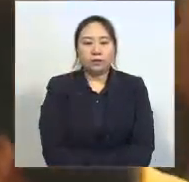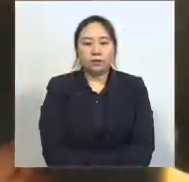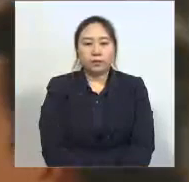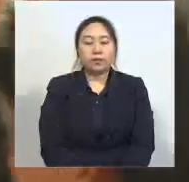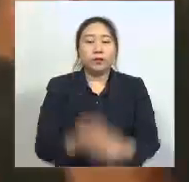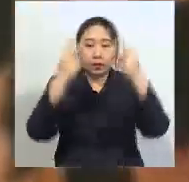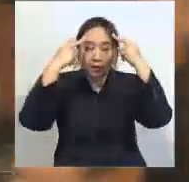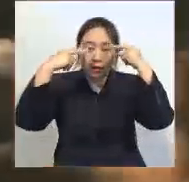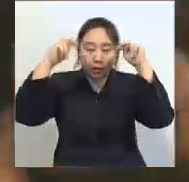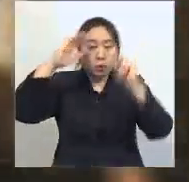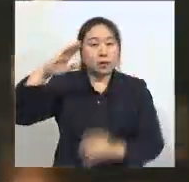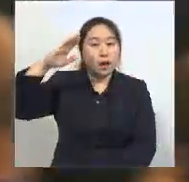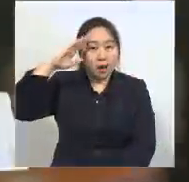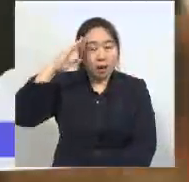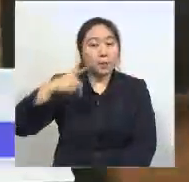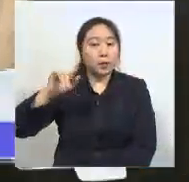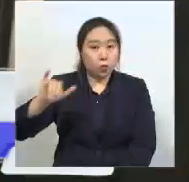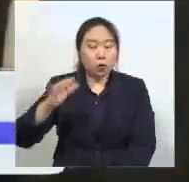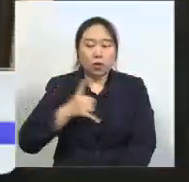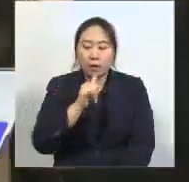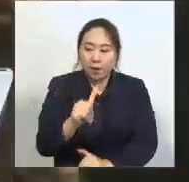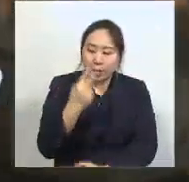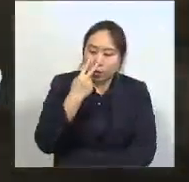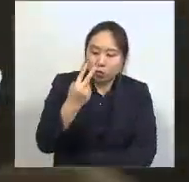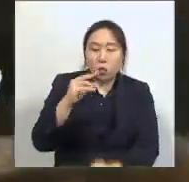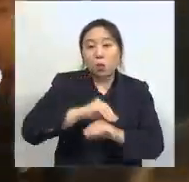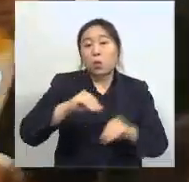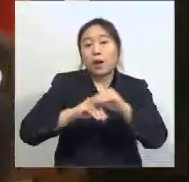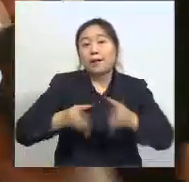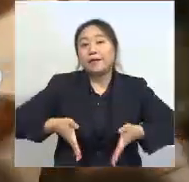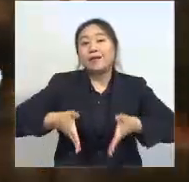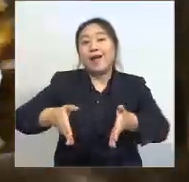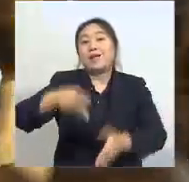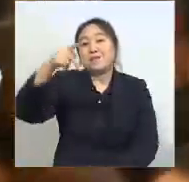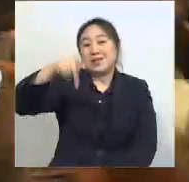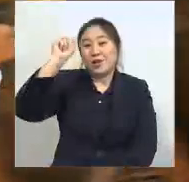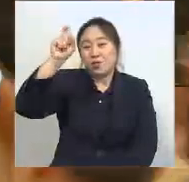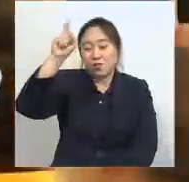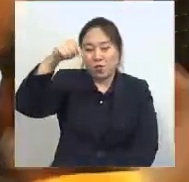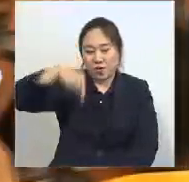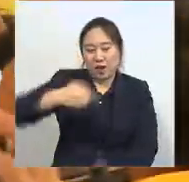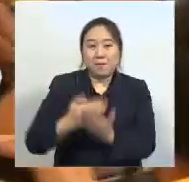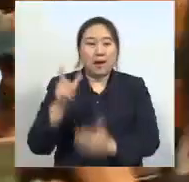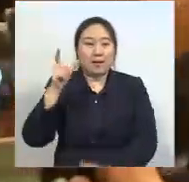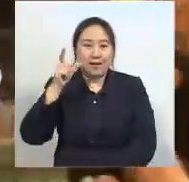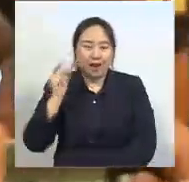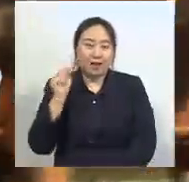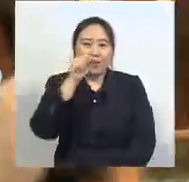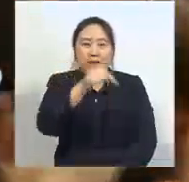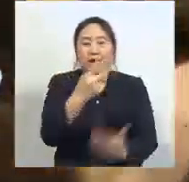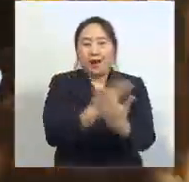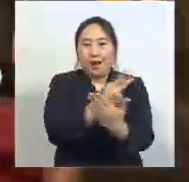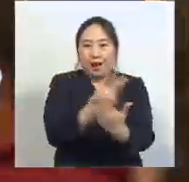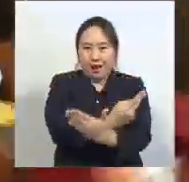พลเอกประยุทธ์จันทร์โอชานายกรัฐมนตรีนะคะตรวจเยี่ยมโครงการทางหลวงพิเศษระหว่างเมืองสายบางใหญ่กาญจนบุรีตอน14ซึ่ง